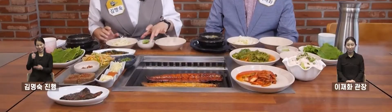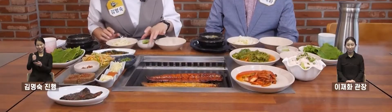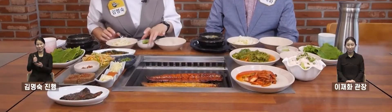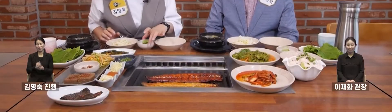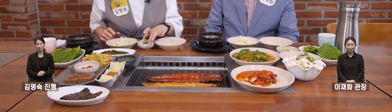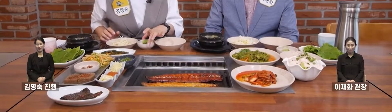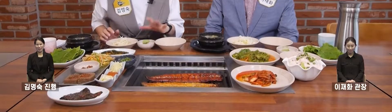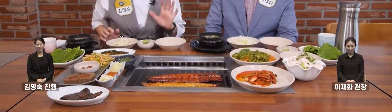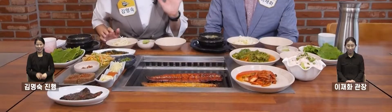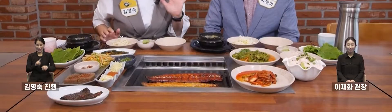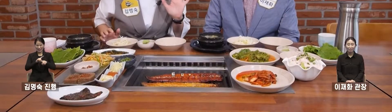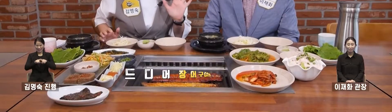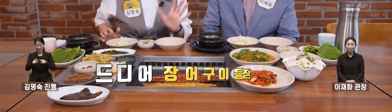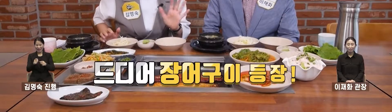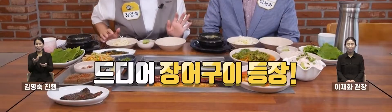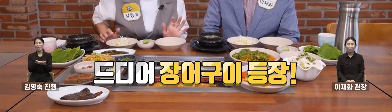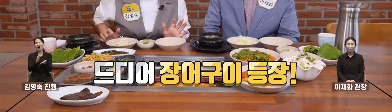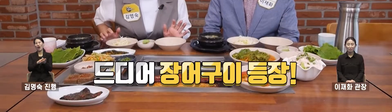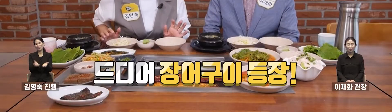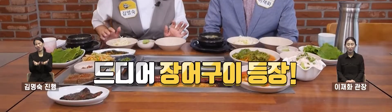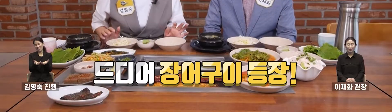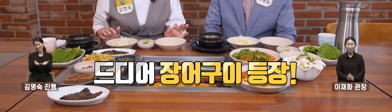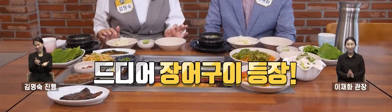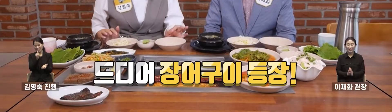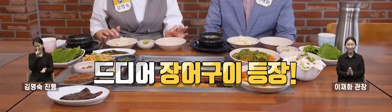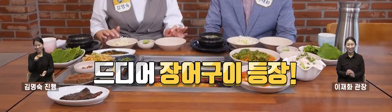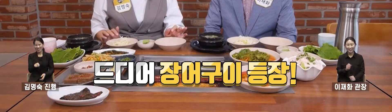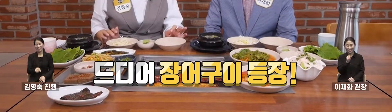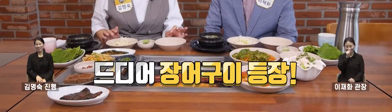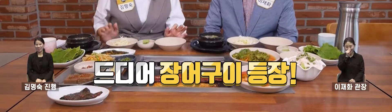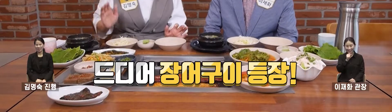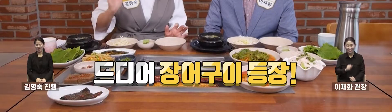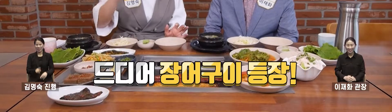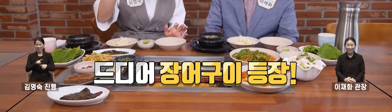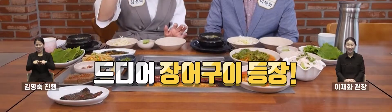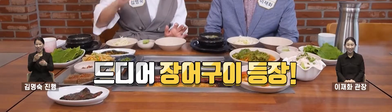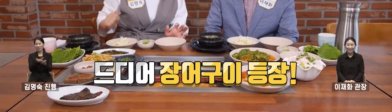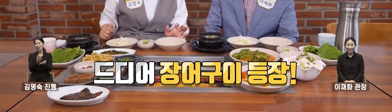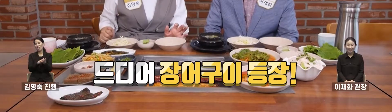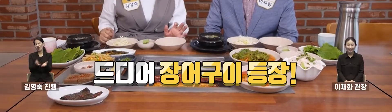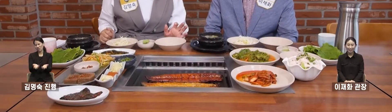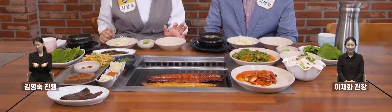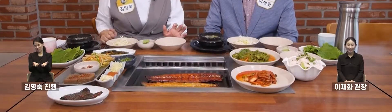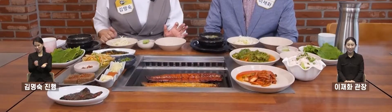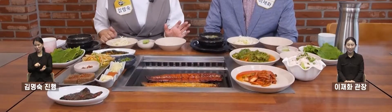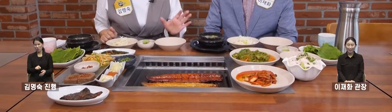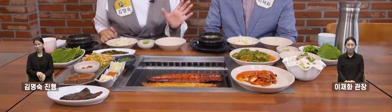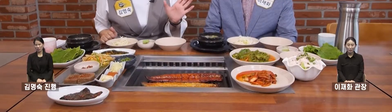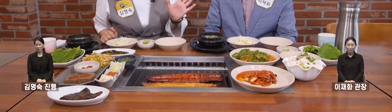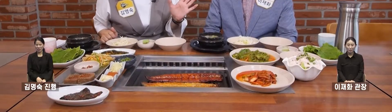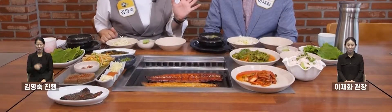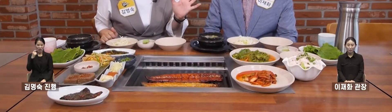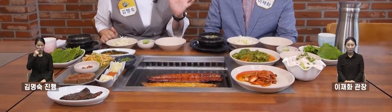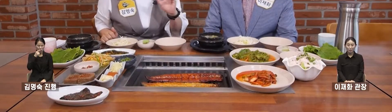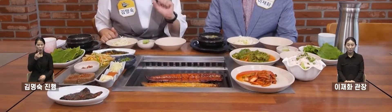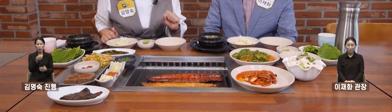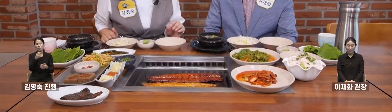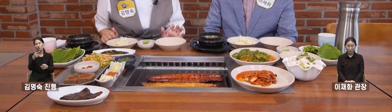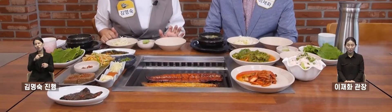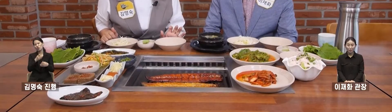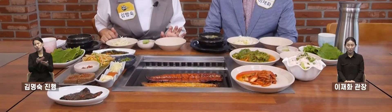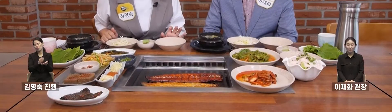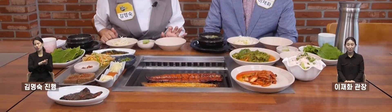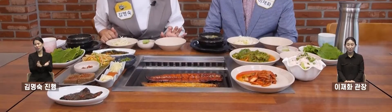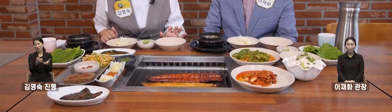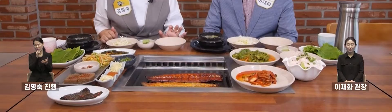자, 관장님, 예. 장어구이가 나왔습니다. 아, 네, 이 장어구이도 이제 보통 뭐